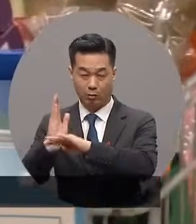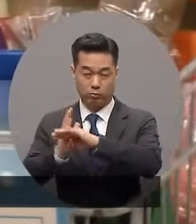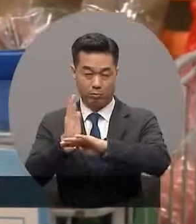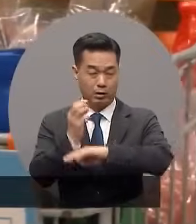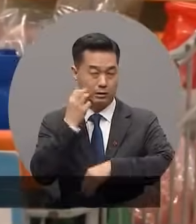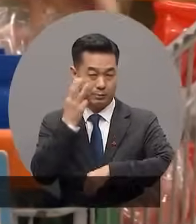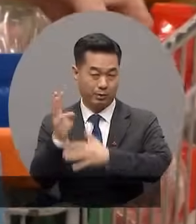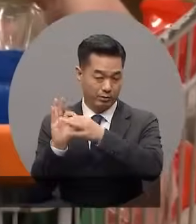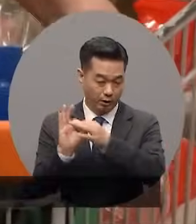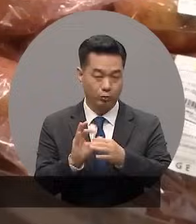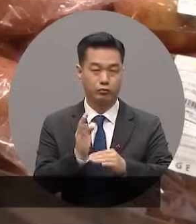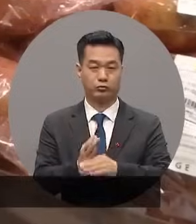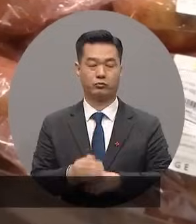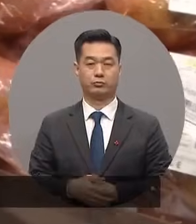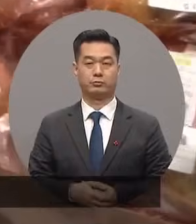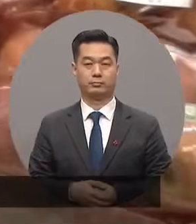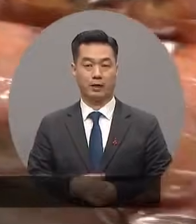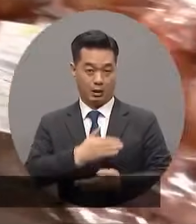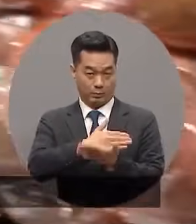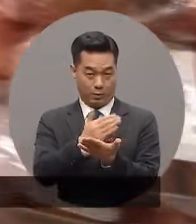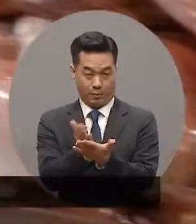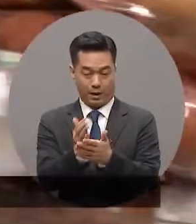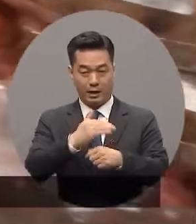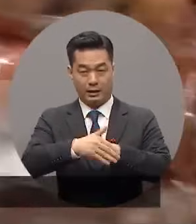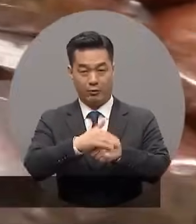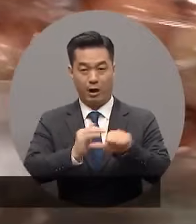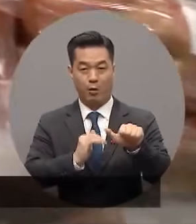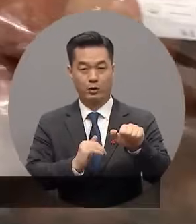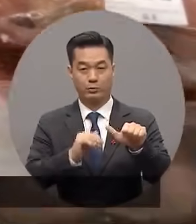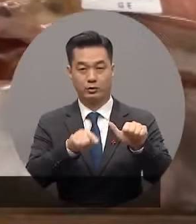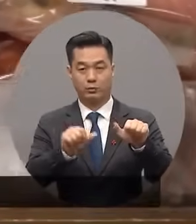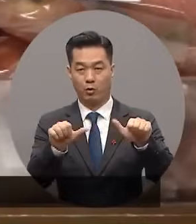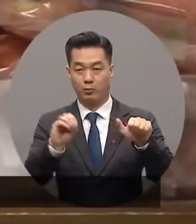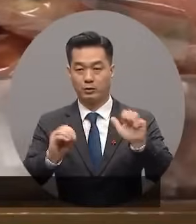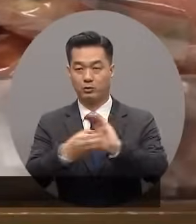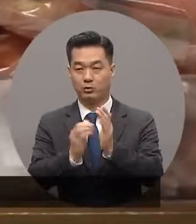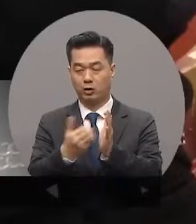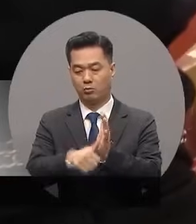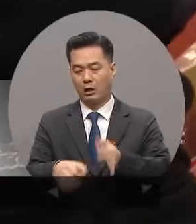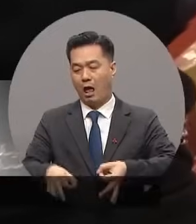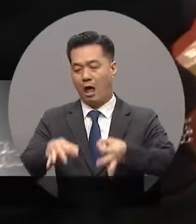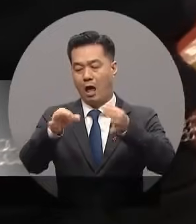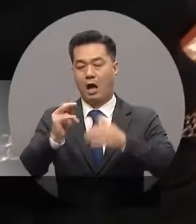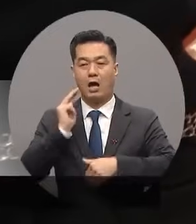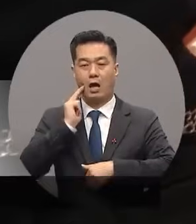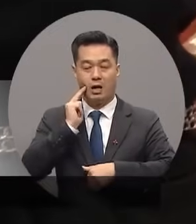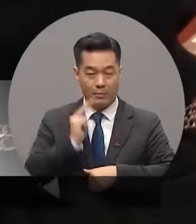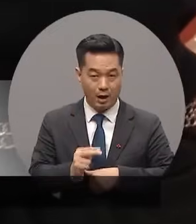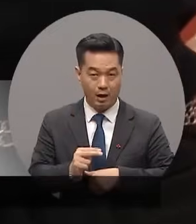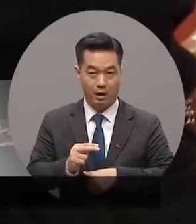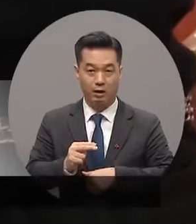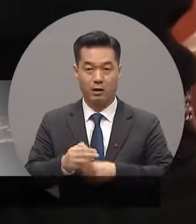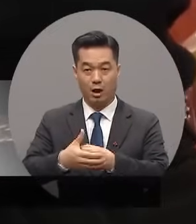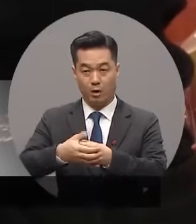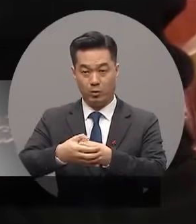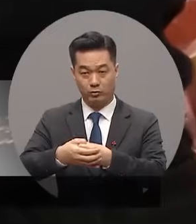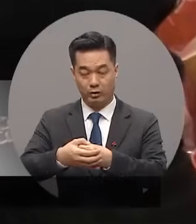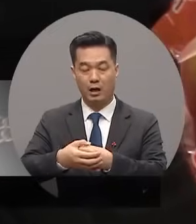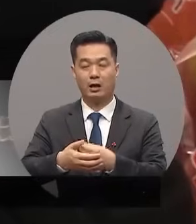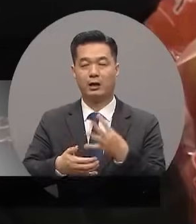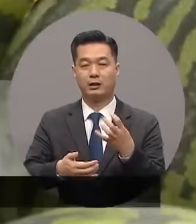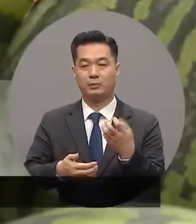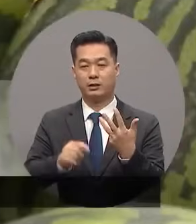유지 중입니다. 품목별로는 사과가 55.5%로 물가 상승률이 가장 높았고 복숭아